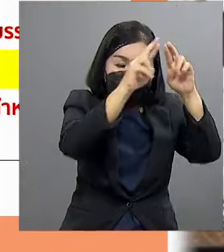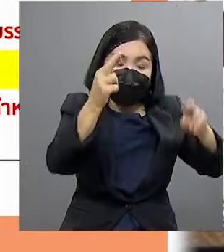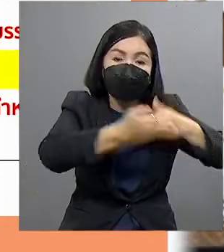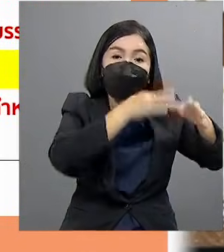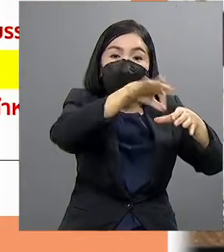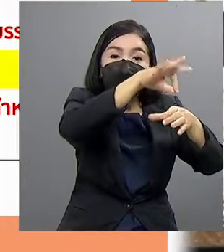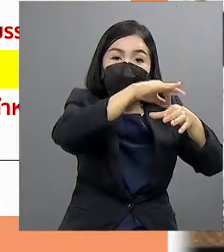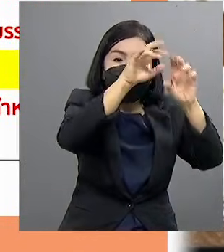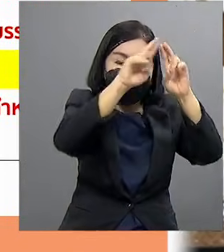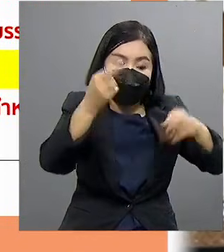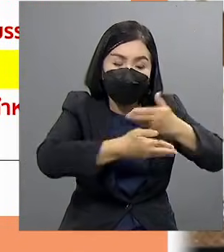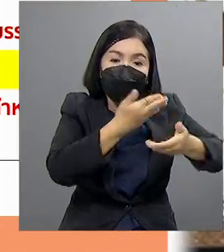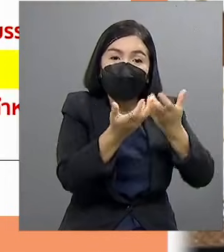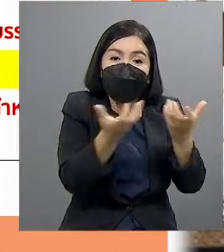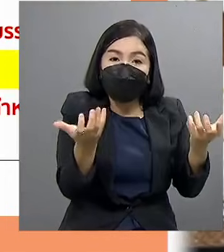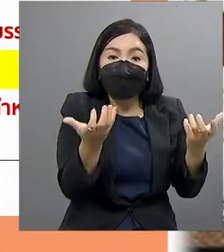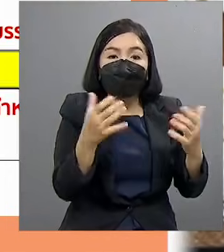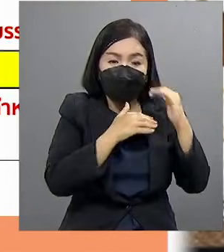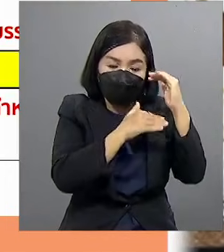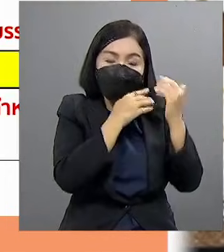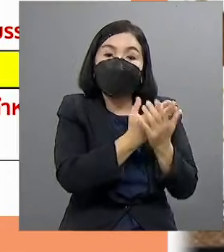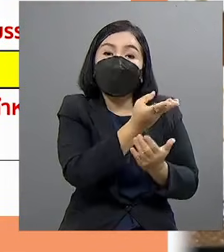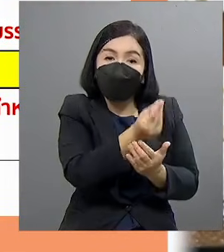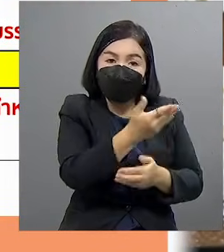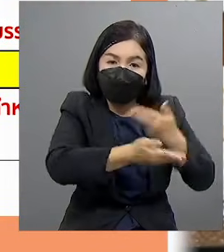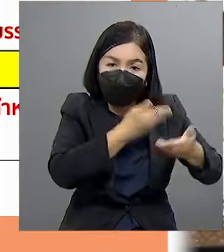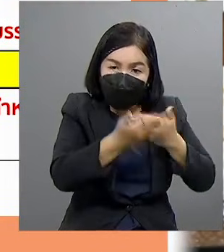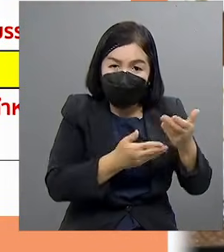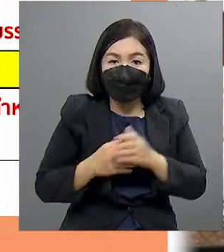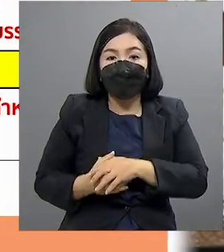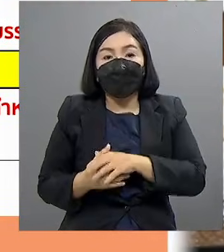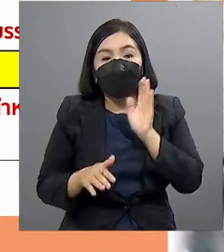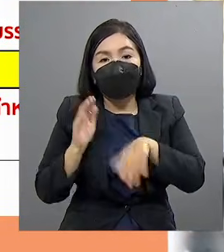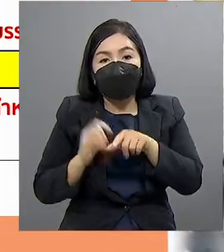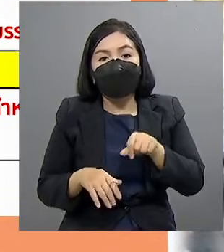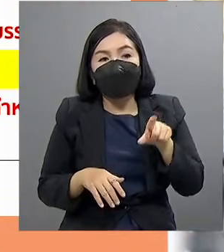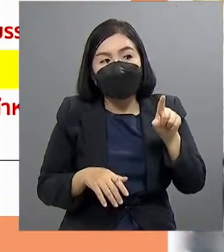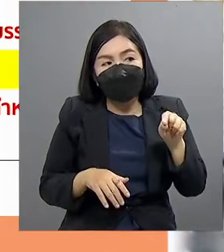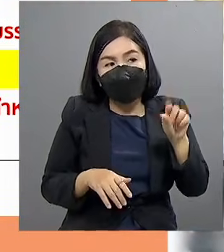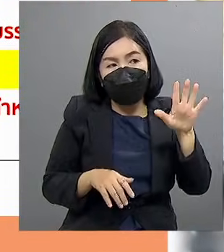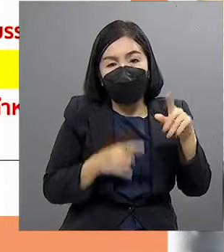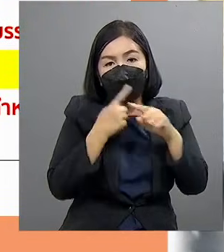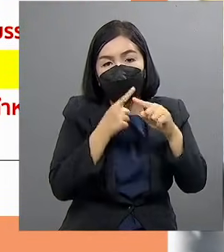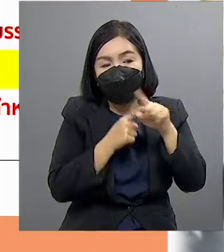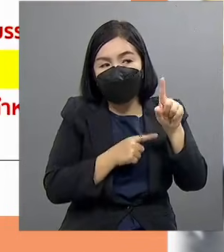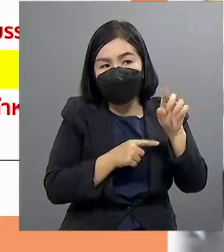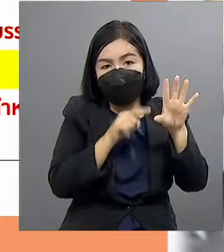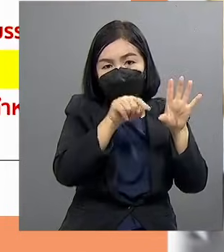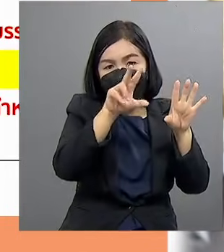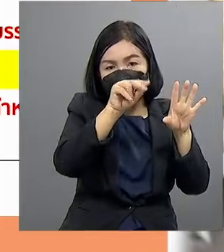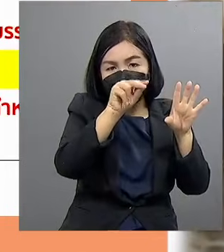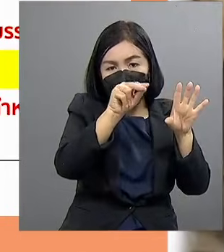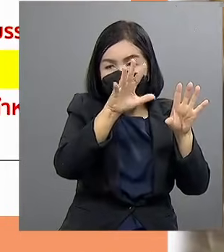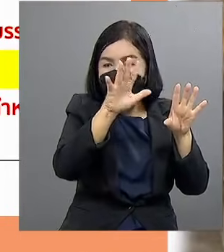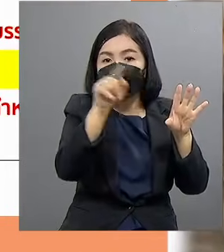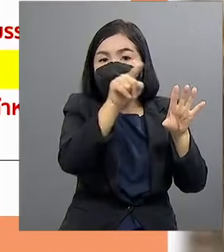ร้านกาแฟหรือร้านเบเกอรี่นะครับต้นทุนอยู่ที่ 25-35% ถ้าเราต้องการให้ต้นทุนอยู่ที่ 35% ของราคาขาย